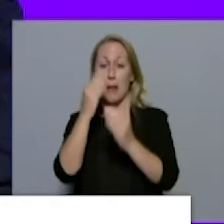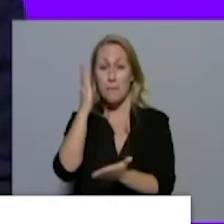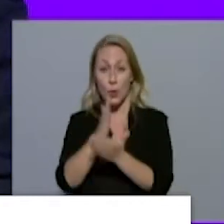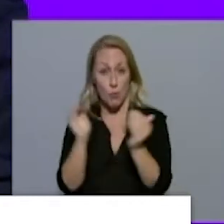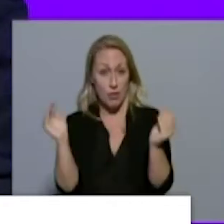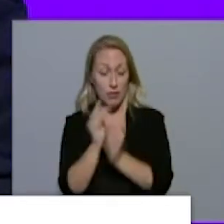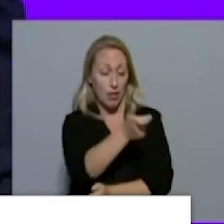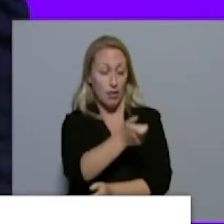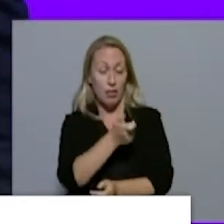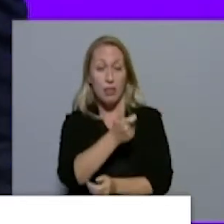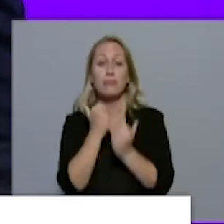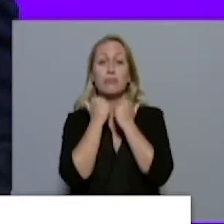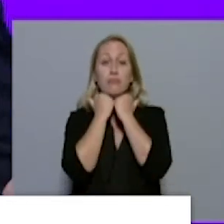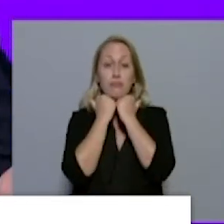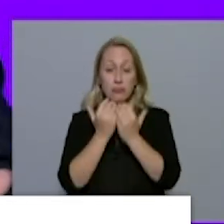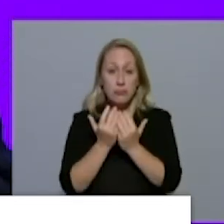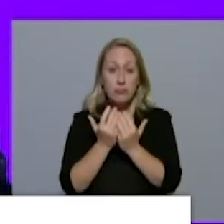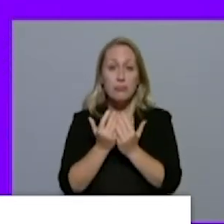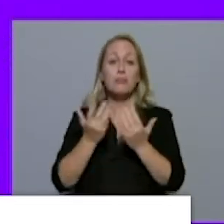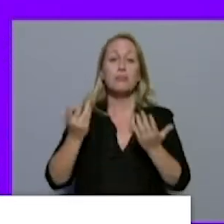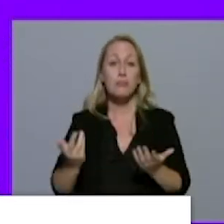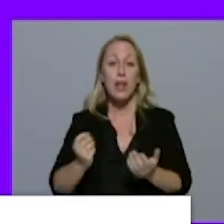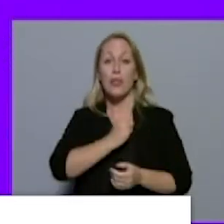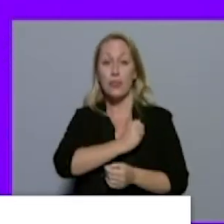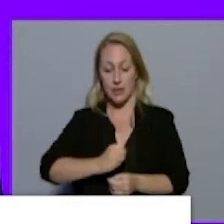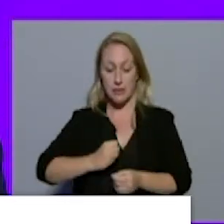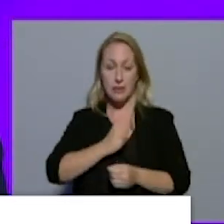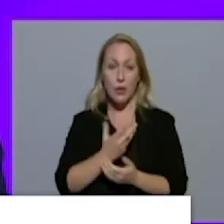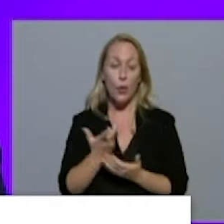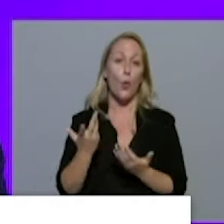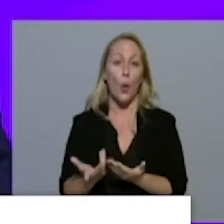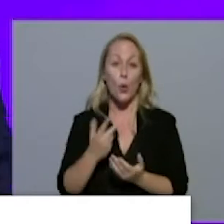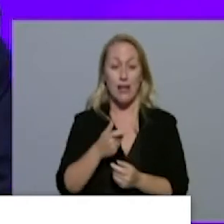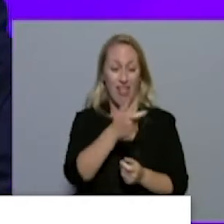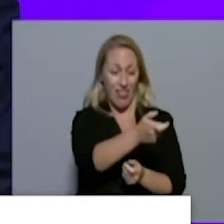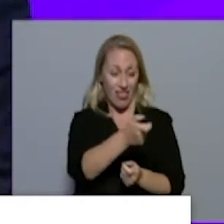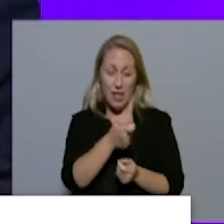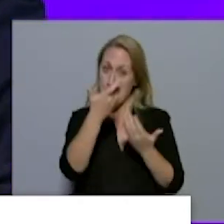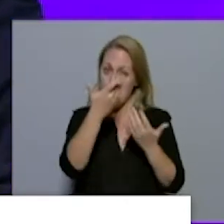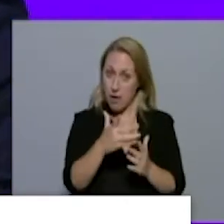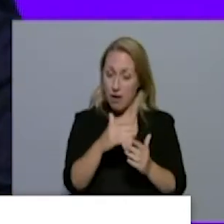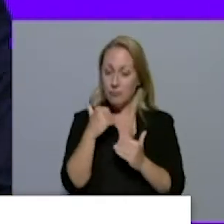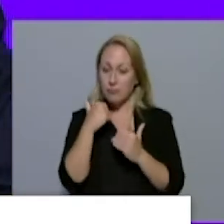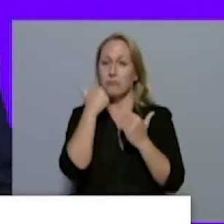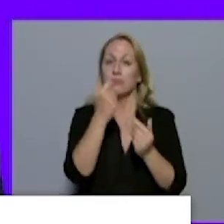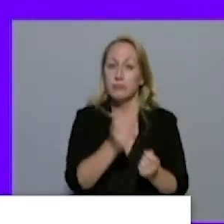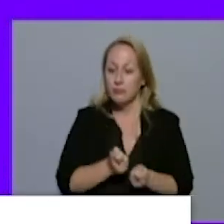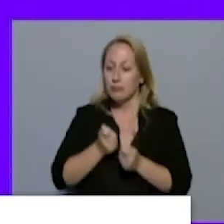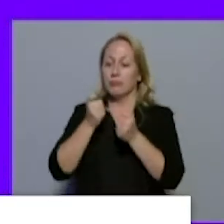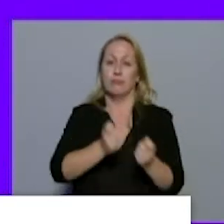επιχειρήσεων και έχουν ήδη δυστυχώς μεταβιβάσει τα δάνεια των περισσότερων επιχειρήσεων σε